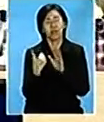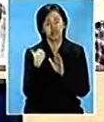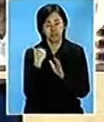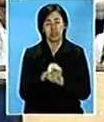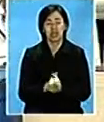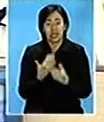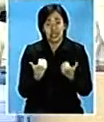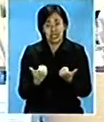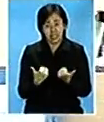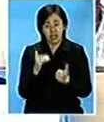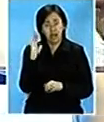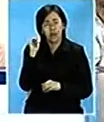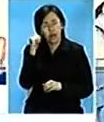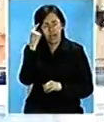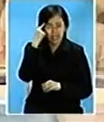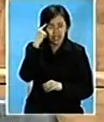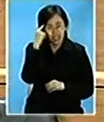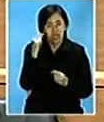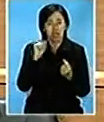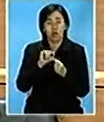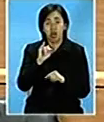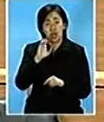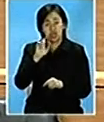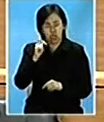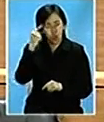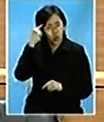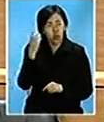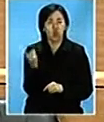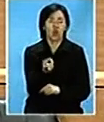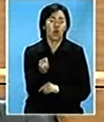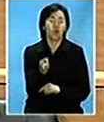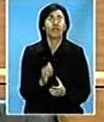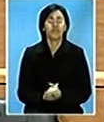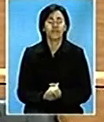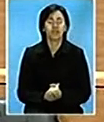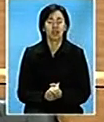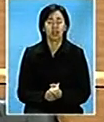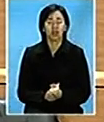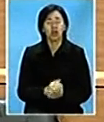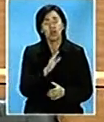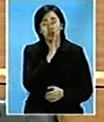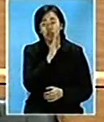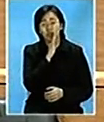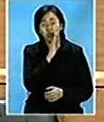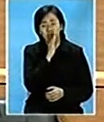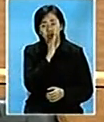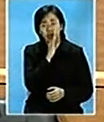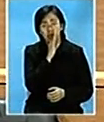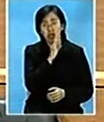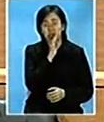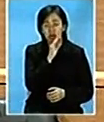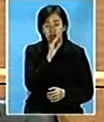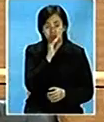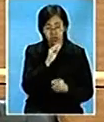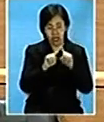จุบันนี้อาจจะยังมีความรู้เรื่อง ICT น้อยเนี่ยถ้าลูกหลานของเขาเนี่ยจำเป็นต้องใช้แท็บเล็ตเ